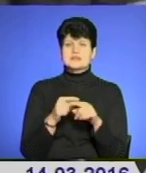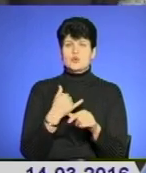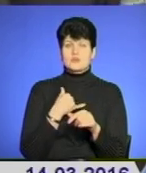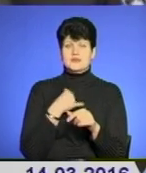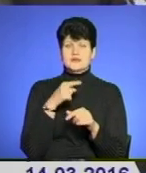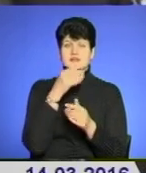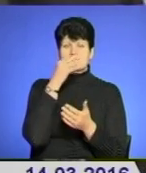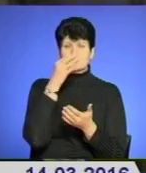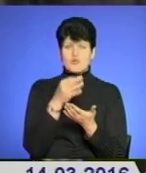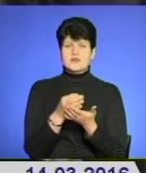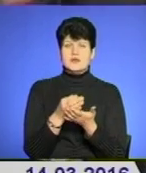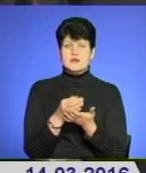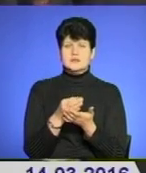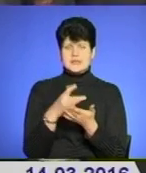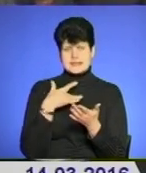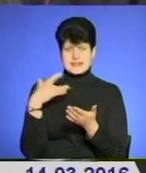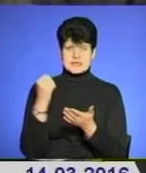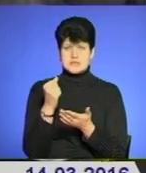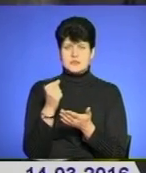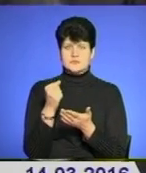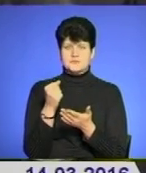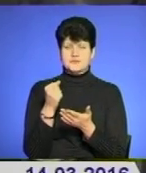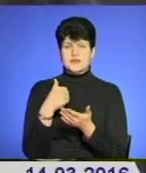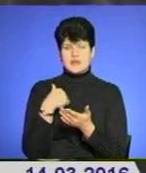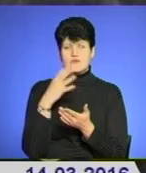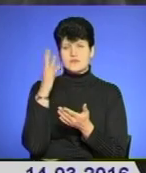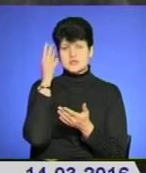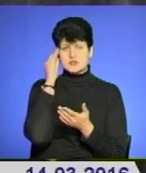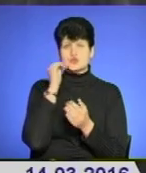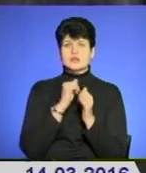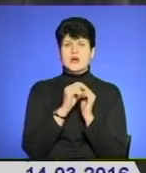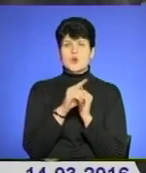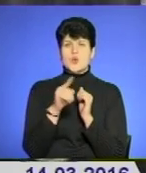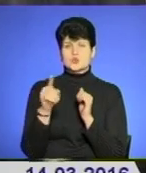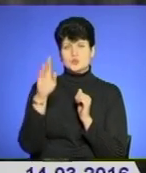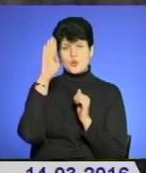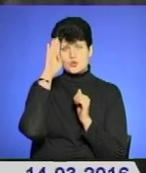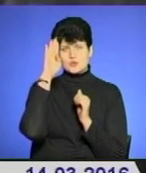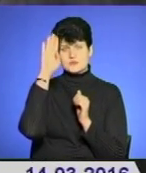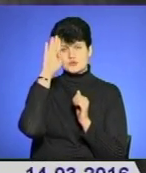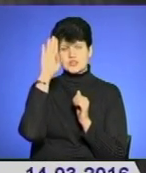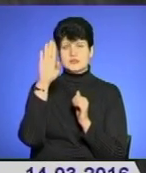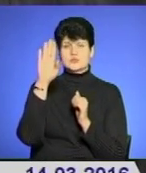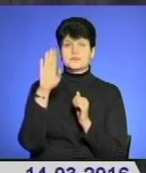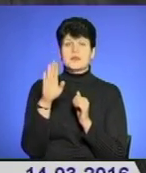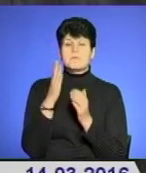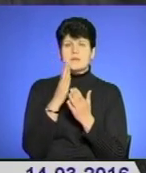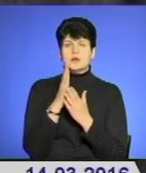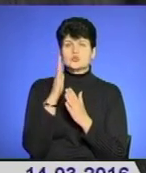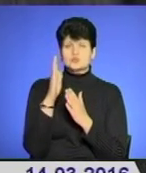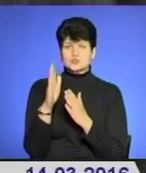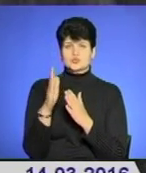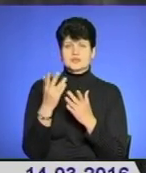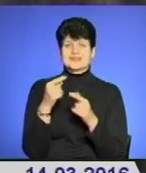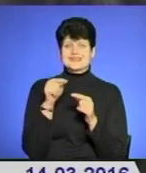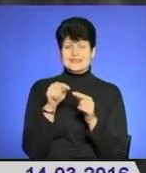асоціація з відповідальністю і дисциплінованістю. А я рахую, що для кожного хлопця, мужчини, чоловіка мають бути притаманні